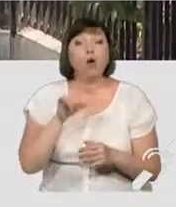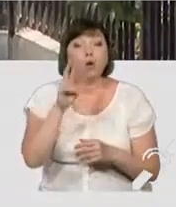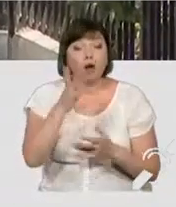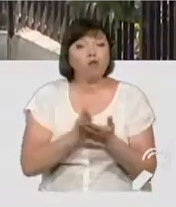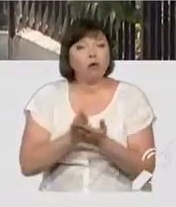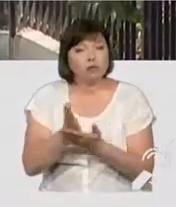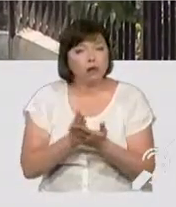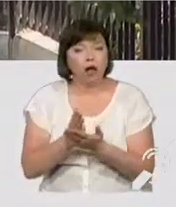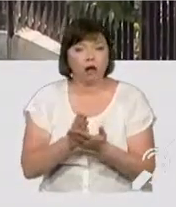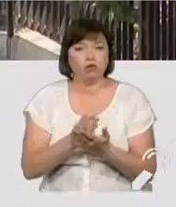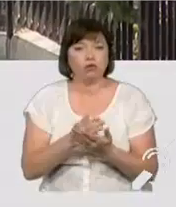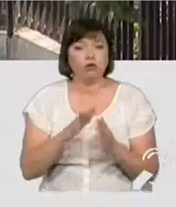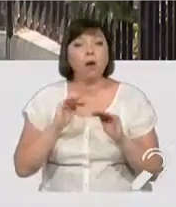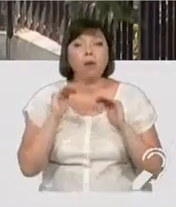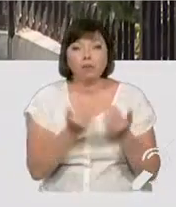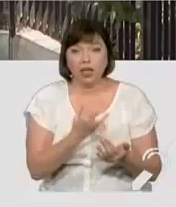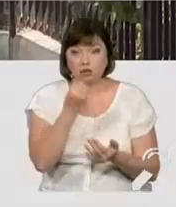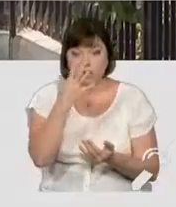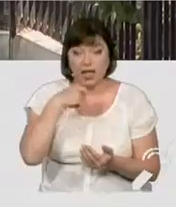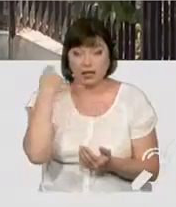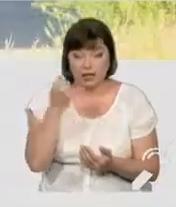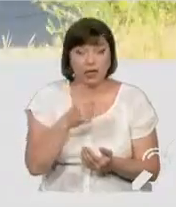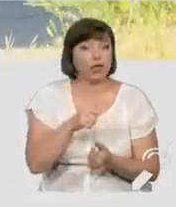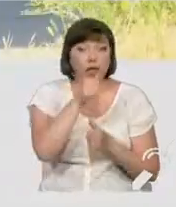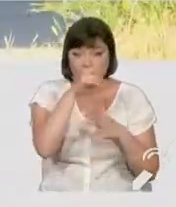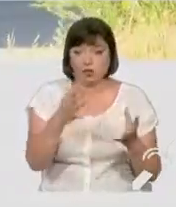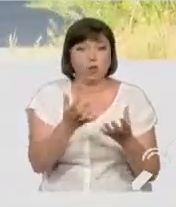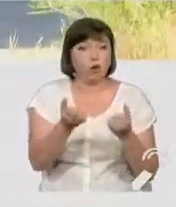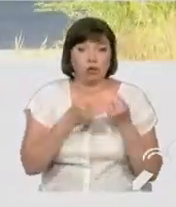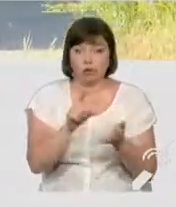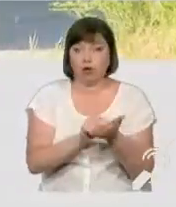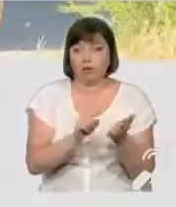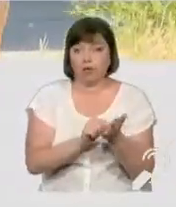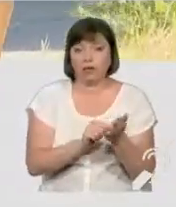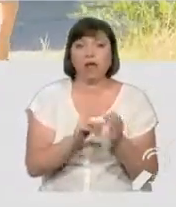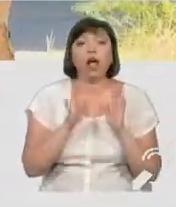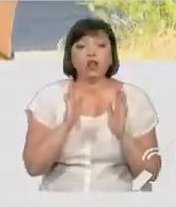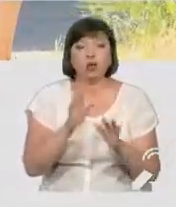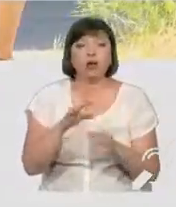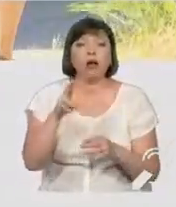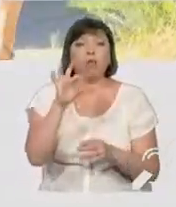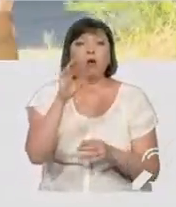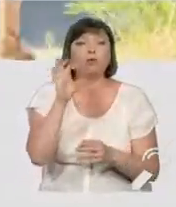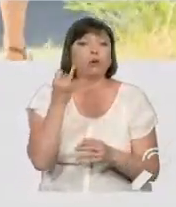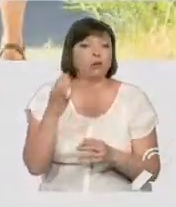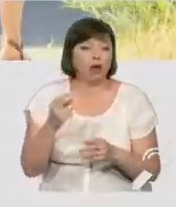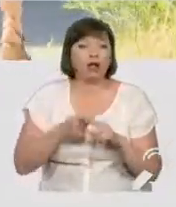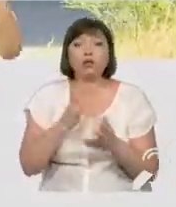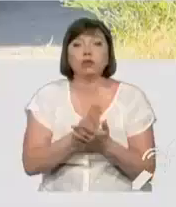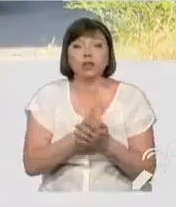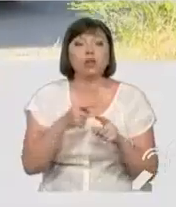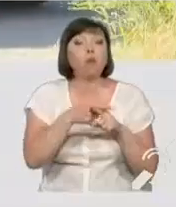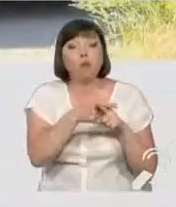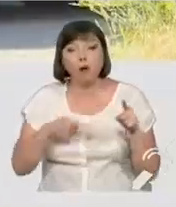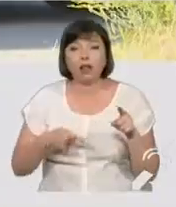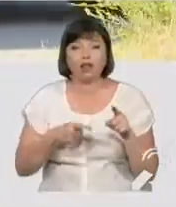vechimea stagiului de cotizare mai mică de 15 ani nu au dreptul la pensie, ci doar la o alocație care constituie jumătate